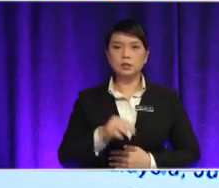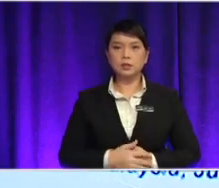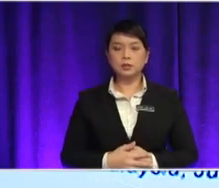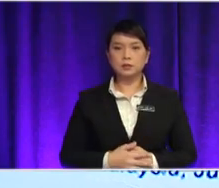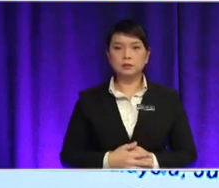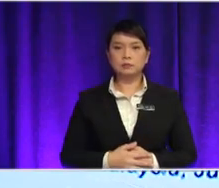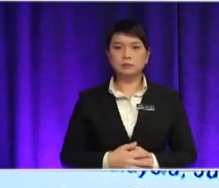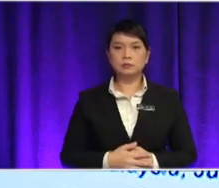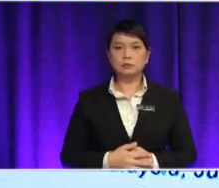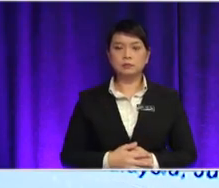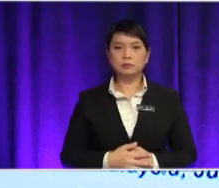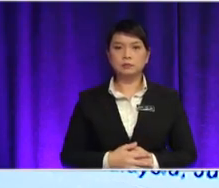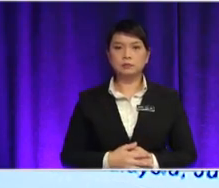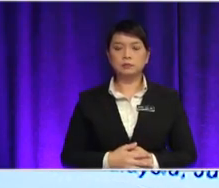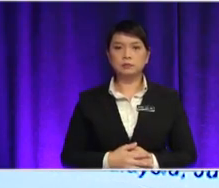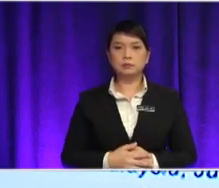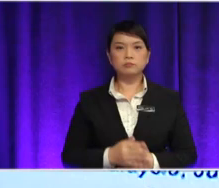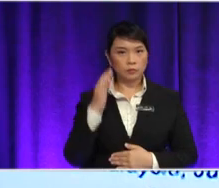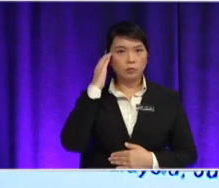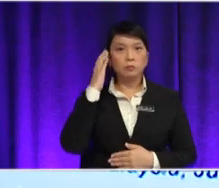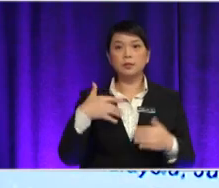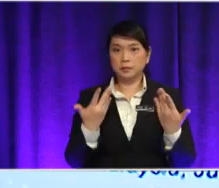Boleh-boleh tahu tak bagaimana?